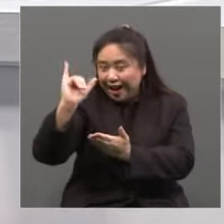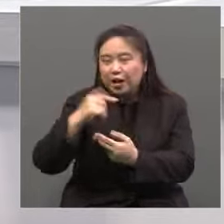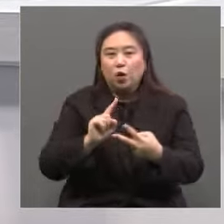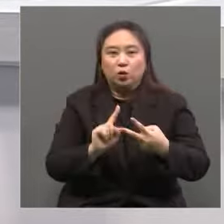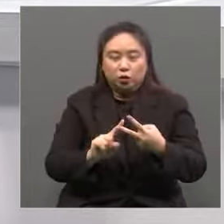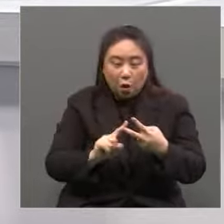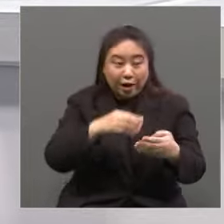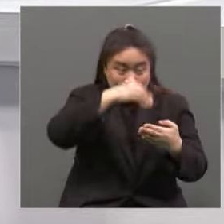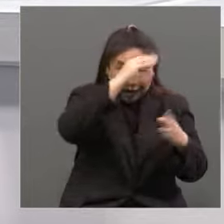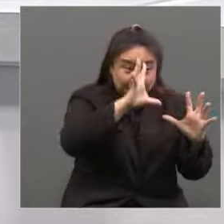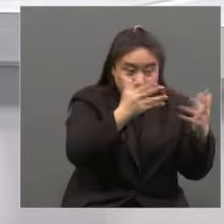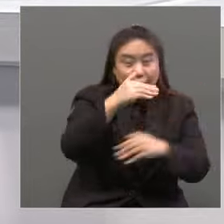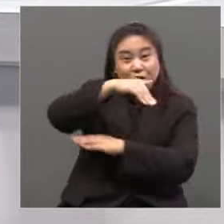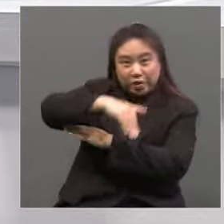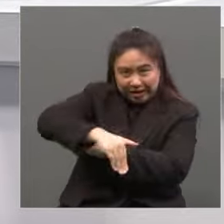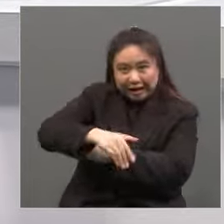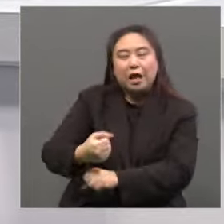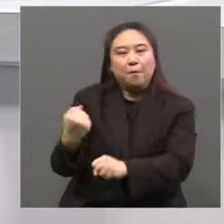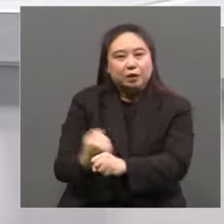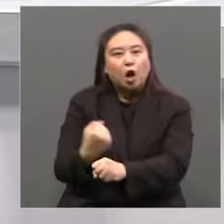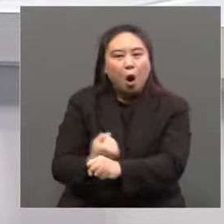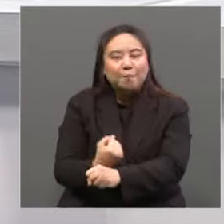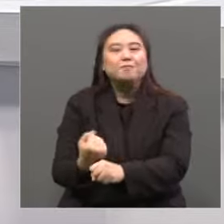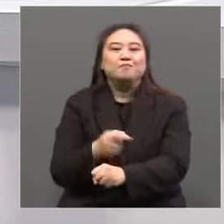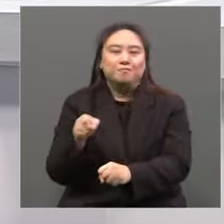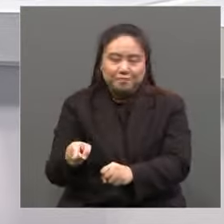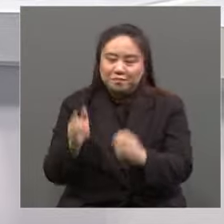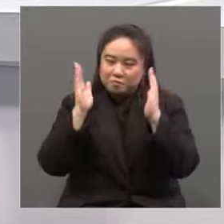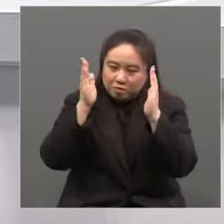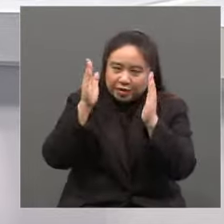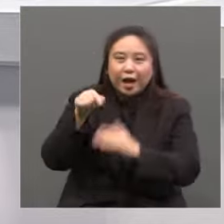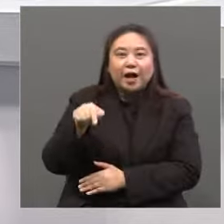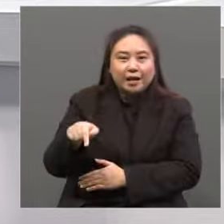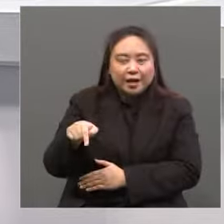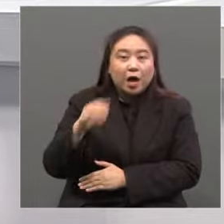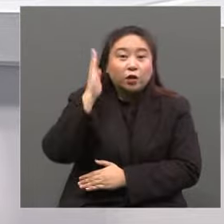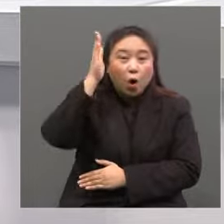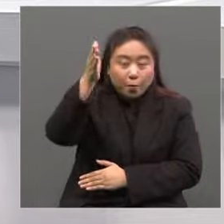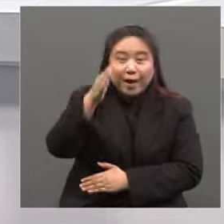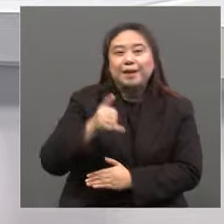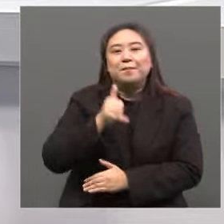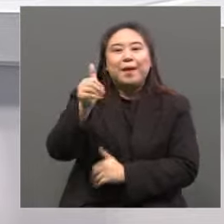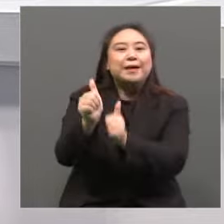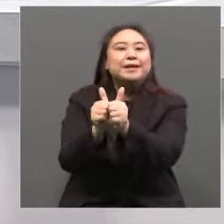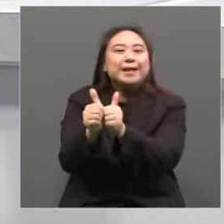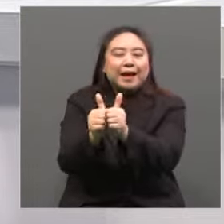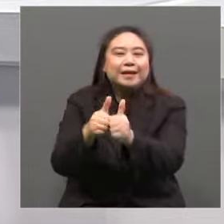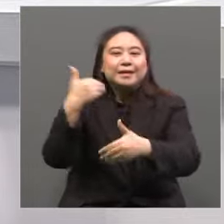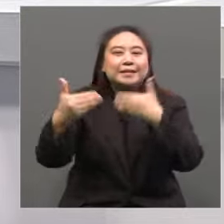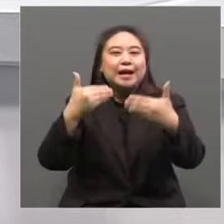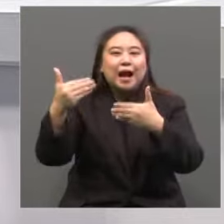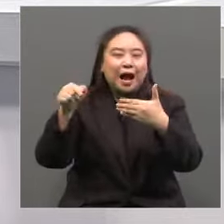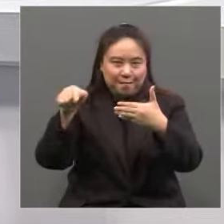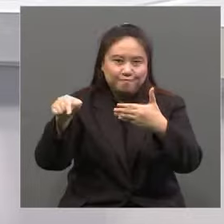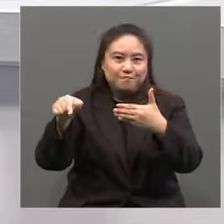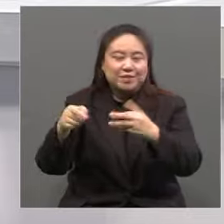นได้ไปเที่ยวเล่นกันเขาต้องเอาเวลาตรงนี้มาเสียสละออกไปเพื่อจะมาทุ่มเทซ้อมเพื่อจะเป็นตัวแทนโรงเรียนไปแข่งขันในกิจกรรมดนตรีบนชายห